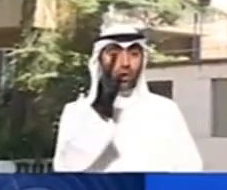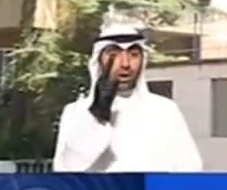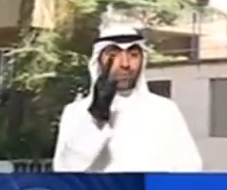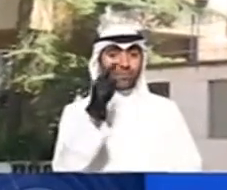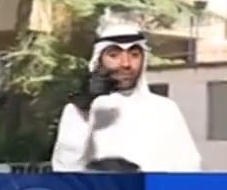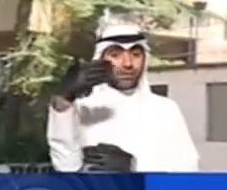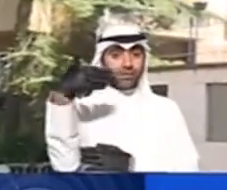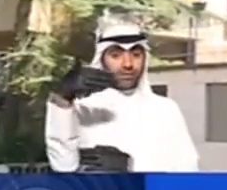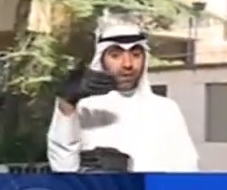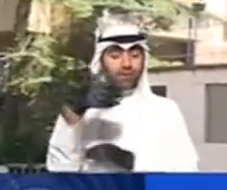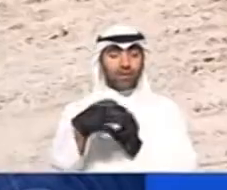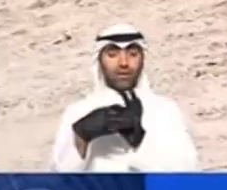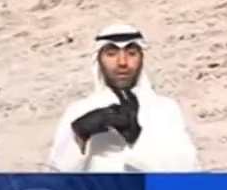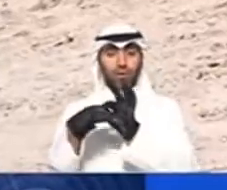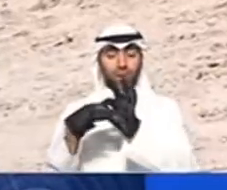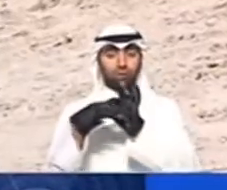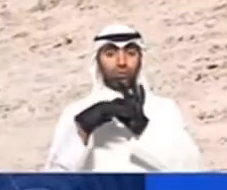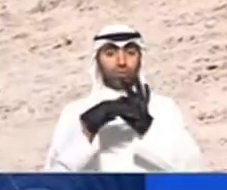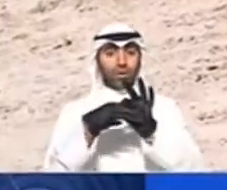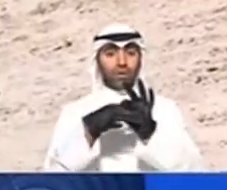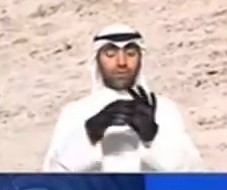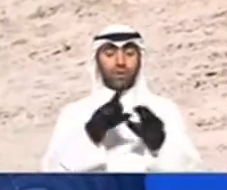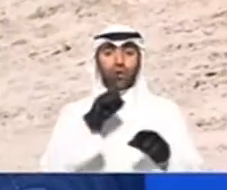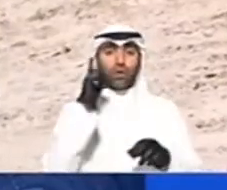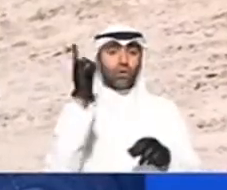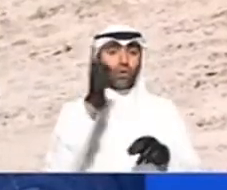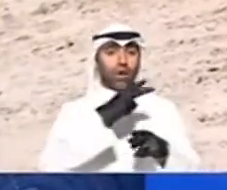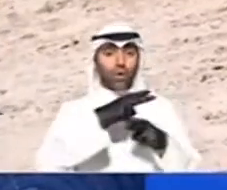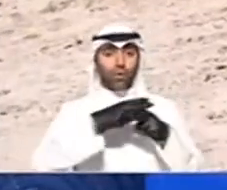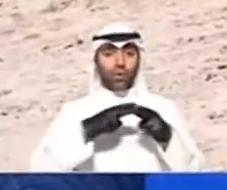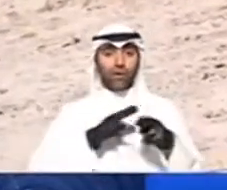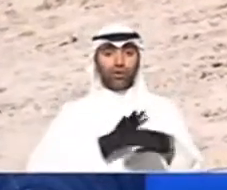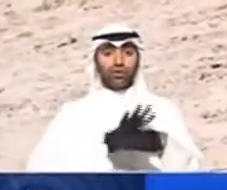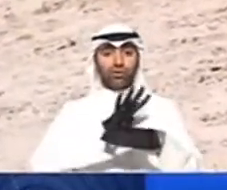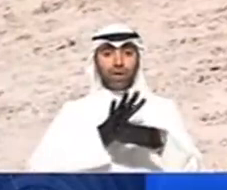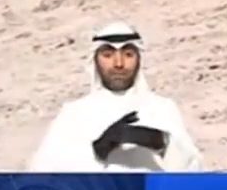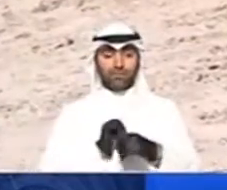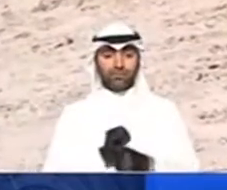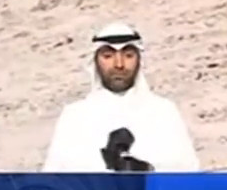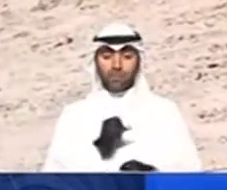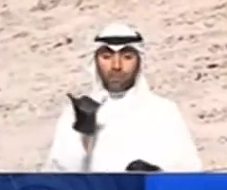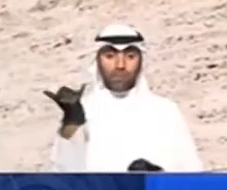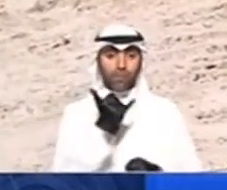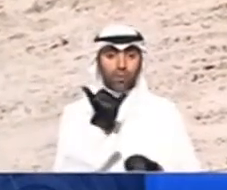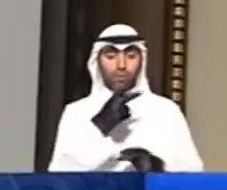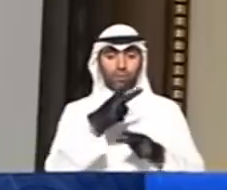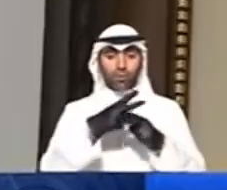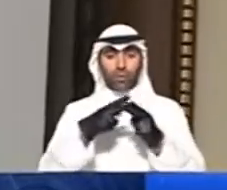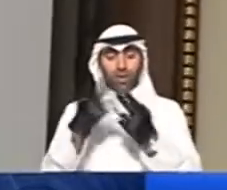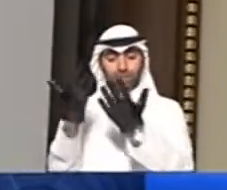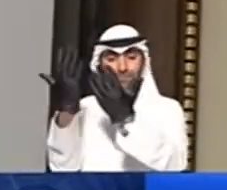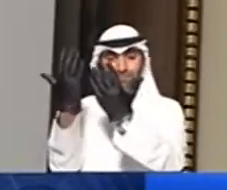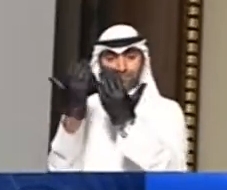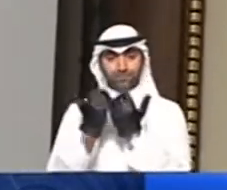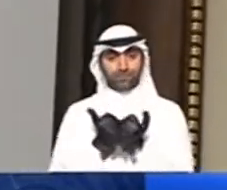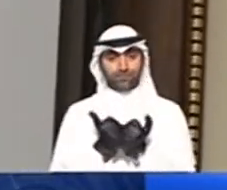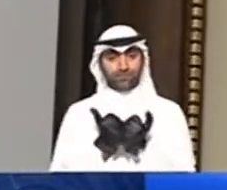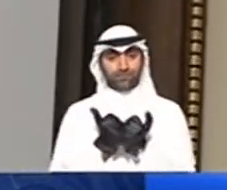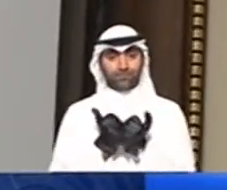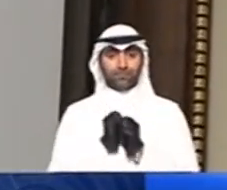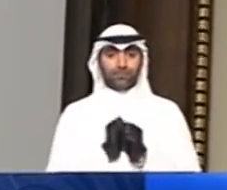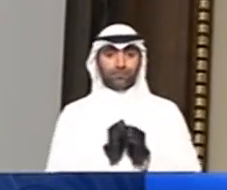المواطنين الكويتيين المتواجدين بالخارج وإعادتهم إلى أرض الوطن، نظمت سفارة